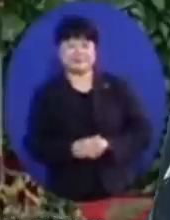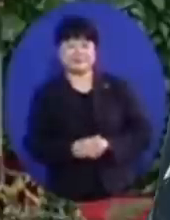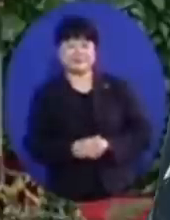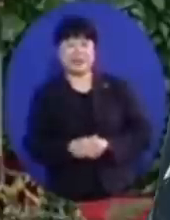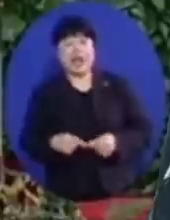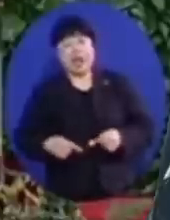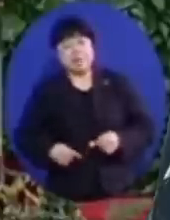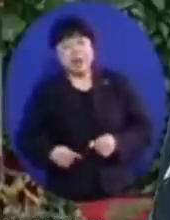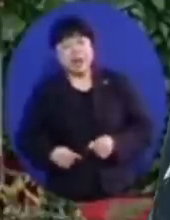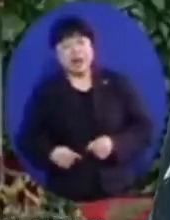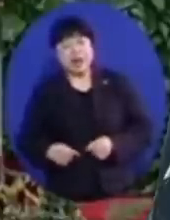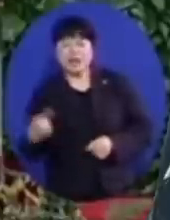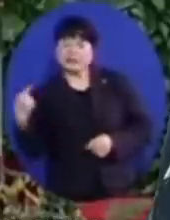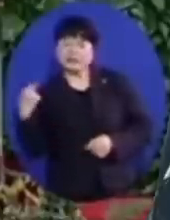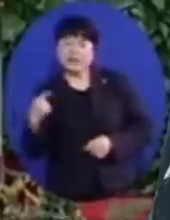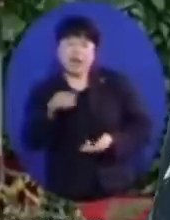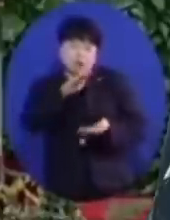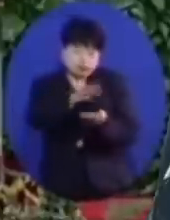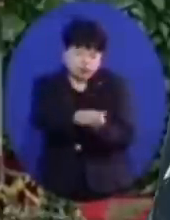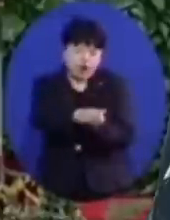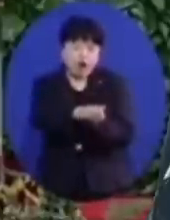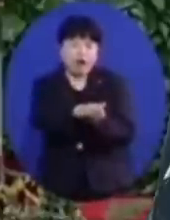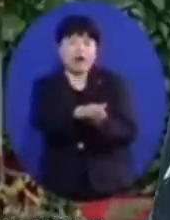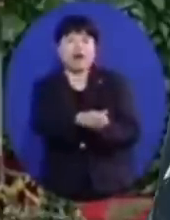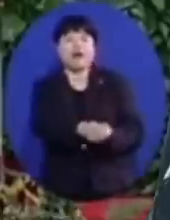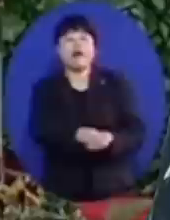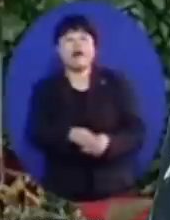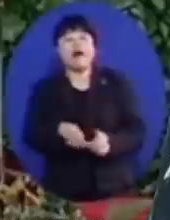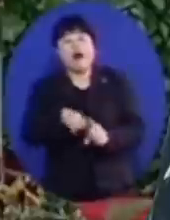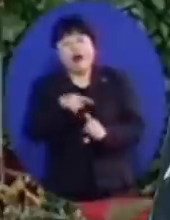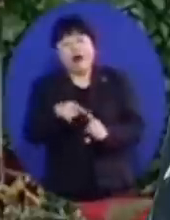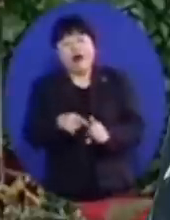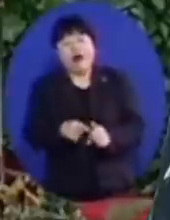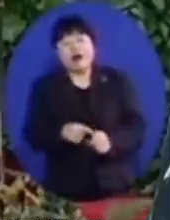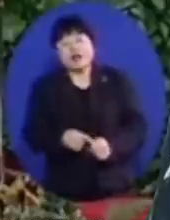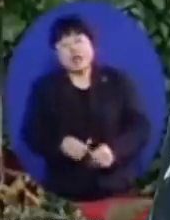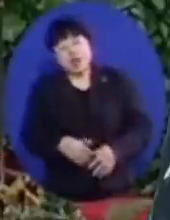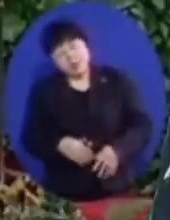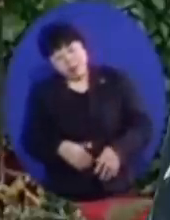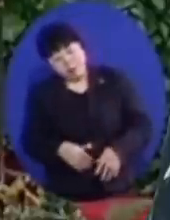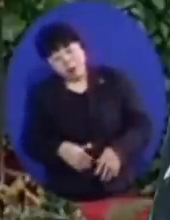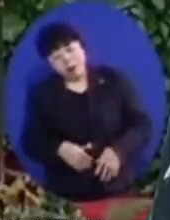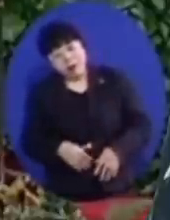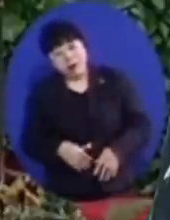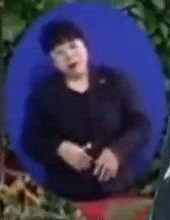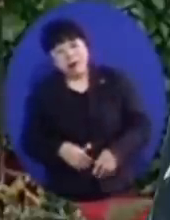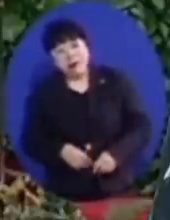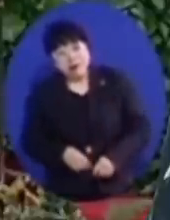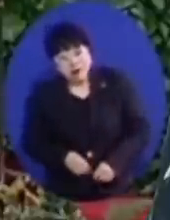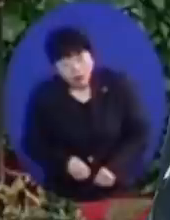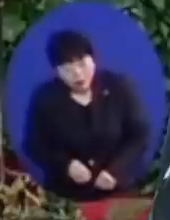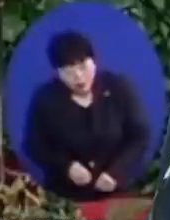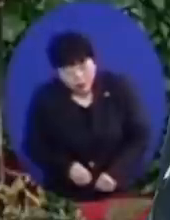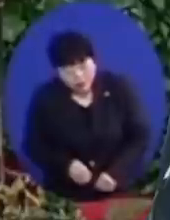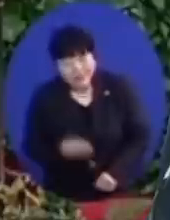배가 등에 붙기 시작하는 것입니다 허리에 얼마나 힘이 들어가는지 이리가 억울하죠 밥을 많이